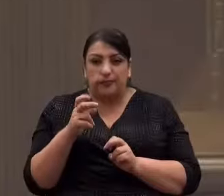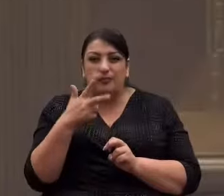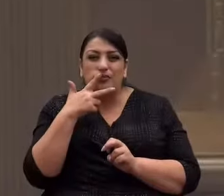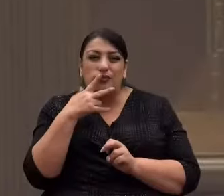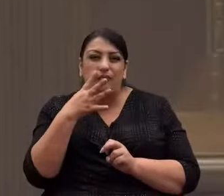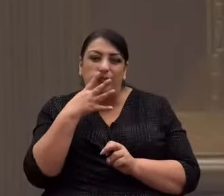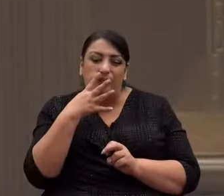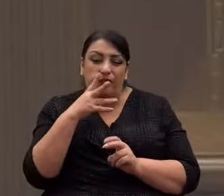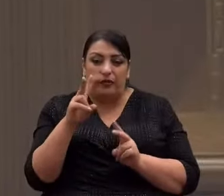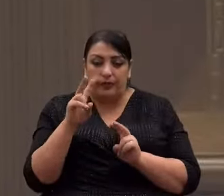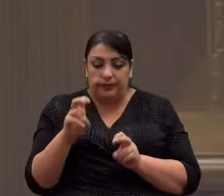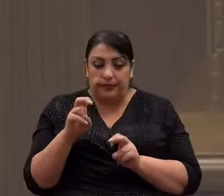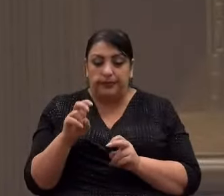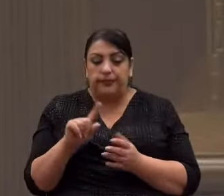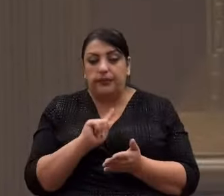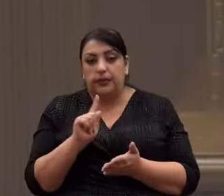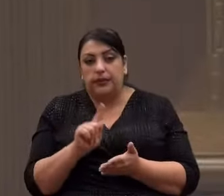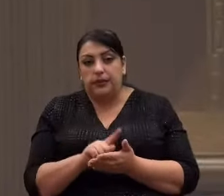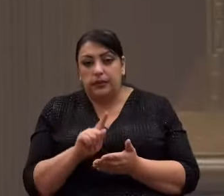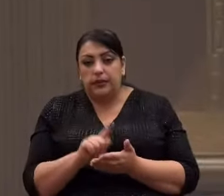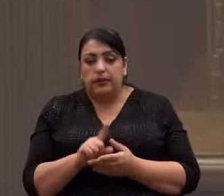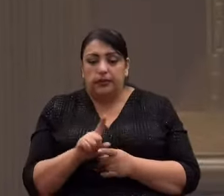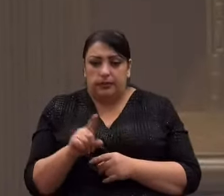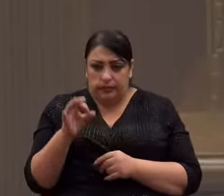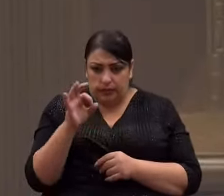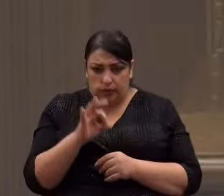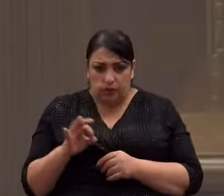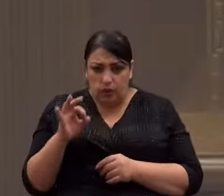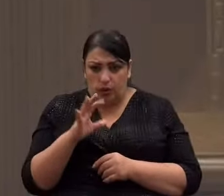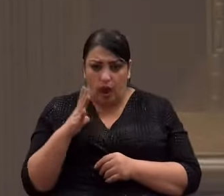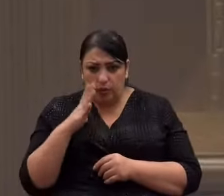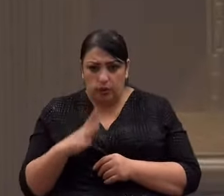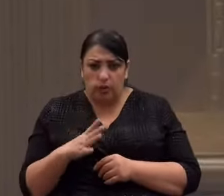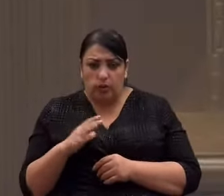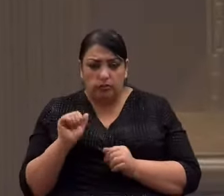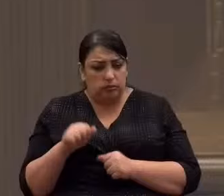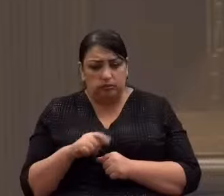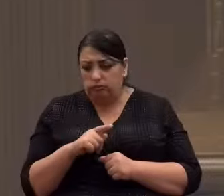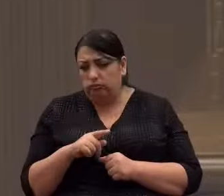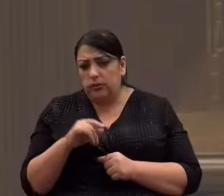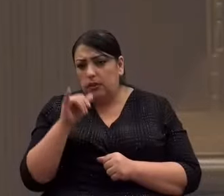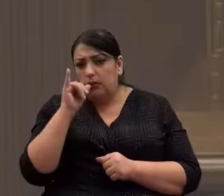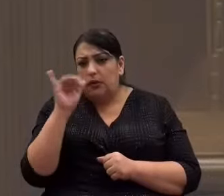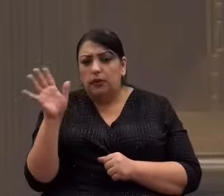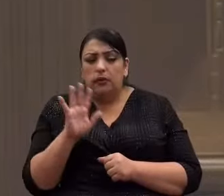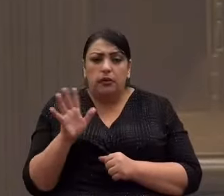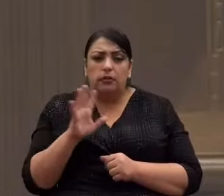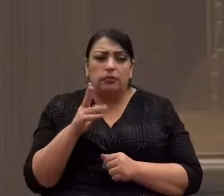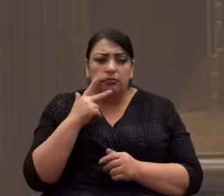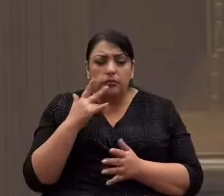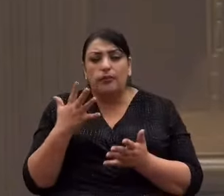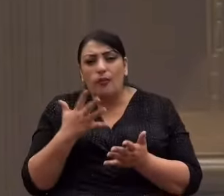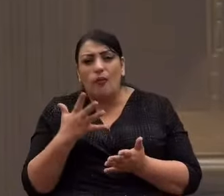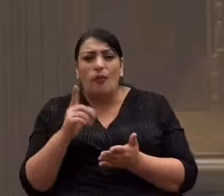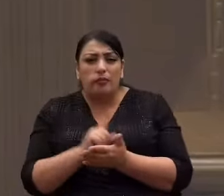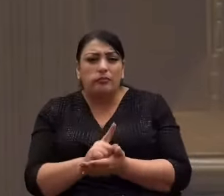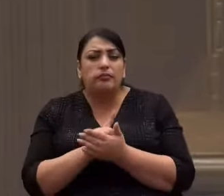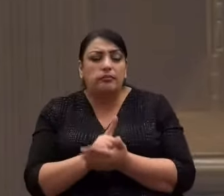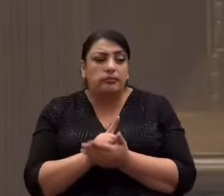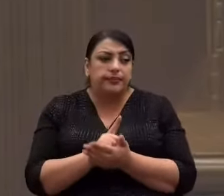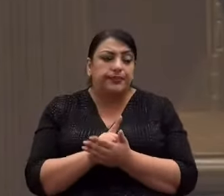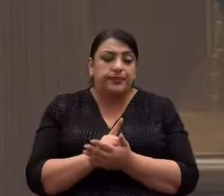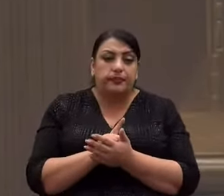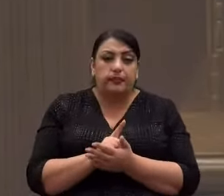է կոռուպցիայի նկատմամբ զրո հանդուրժողականություն եւ ցանկություն որ բոլոր կոռուպցիոն երևույթները իսպար վերանան